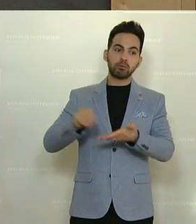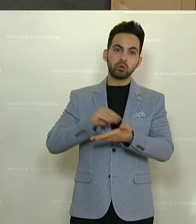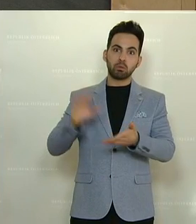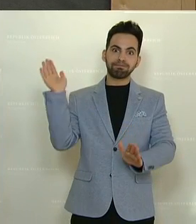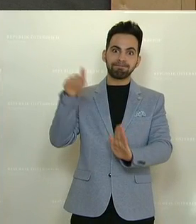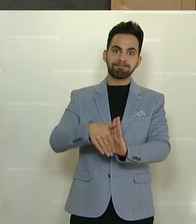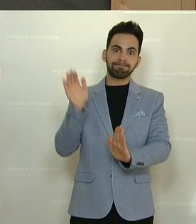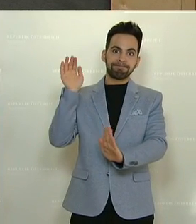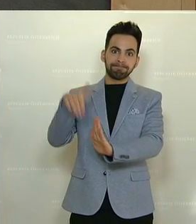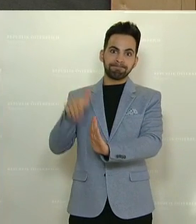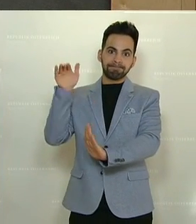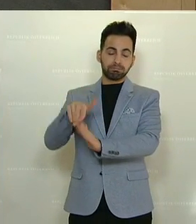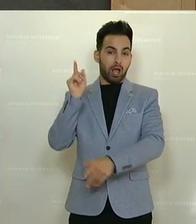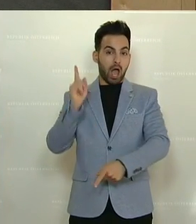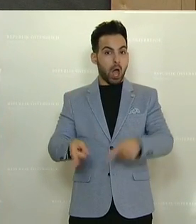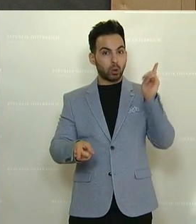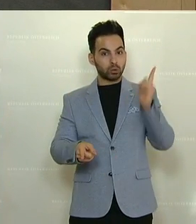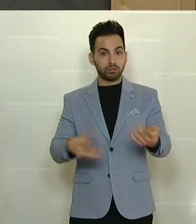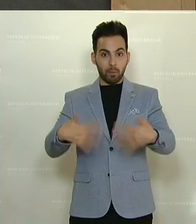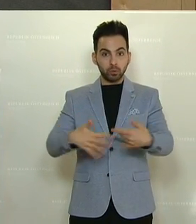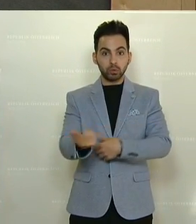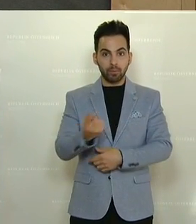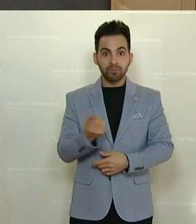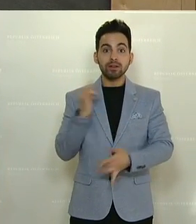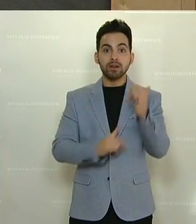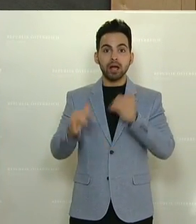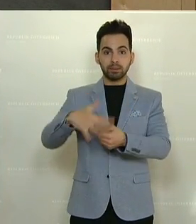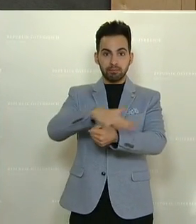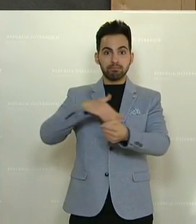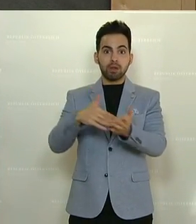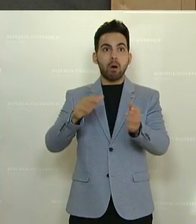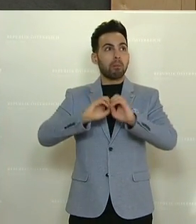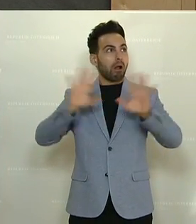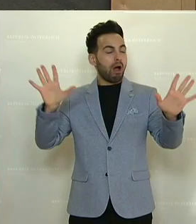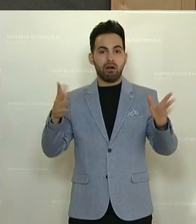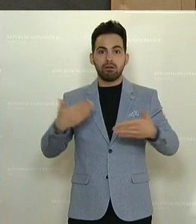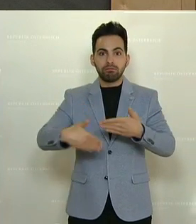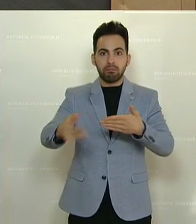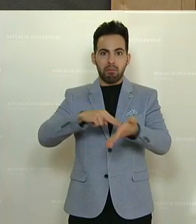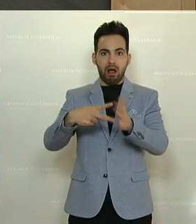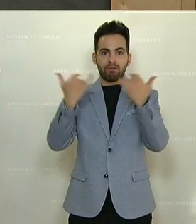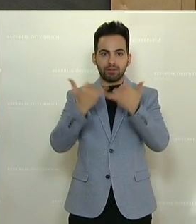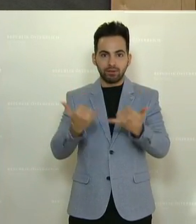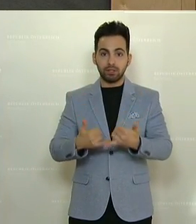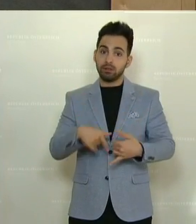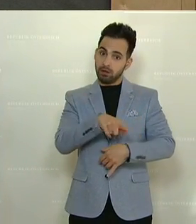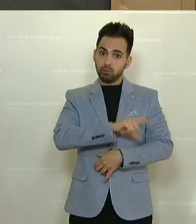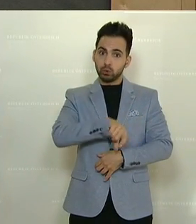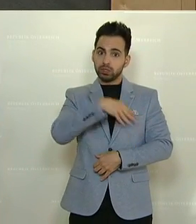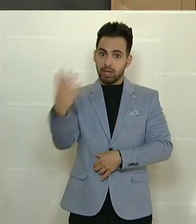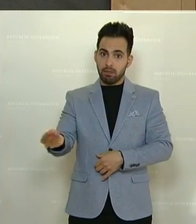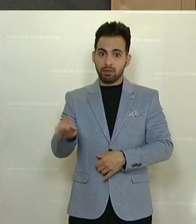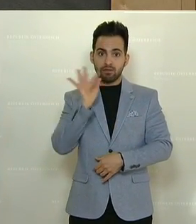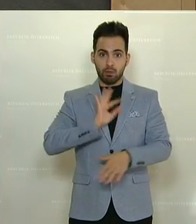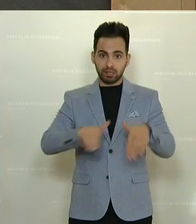schlittern und Tausende arbeitslos werden? Die Reisebranche braucht endlich Gewissheit und Planungssicherheit. Das sind Sie Ihnen schuldig, Frau